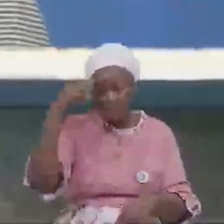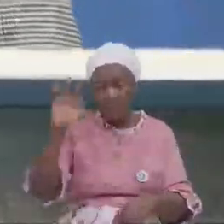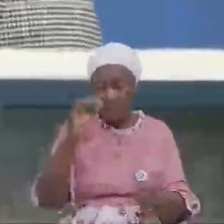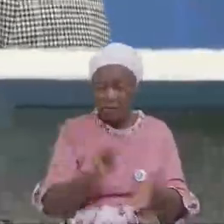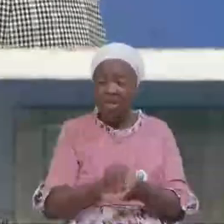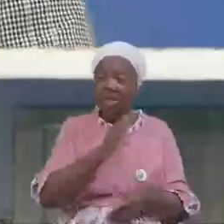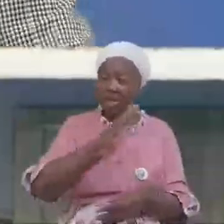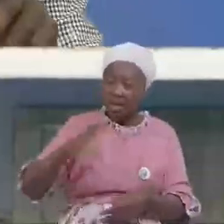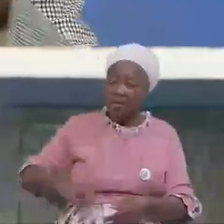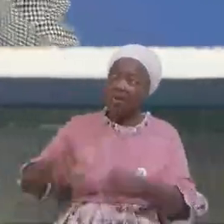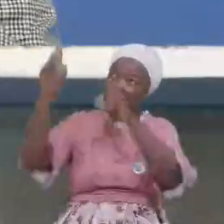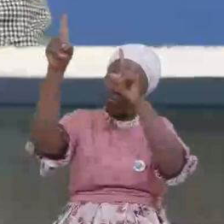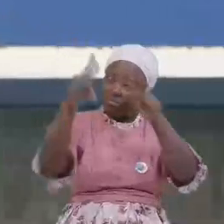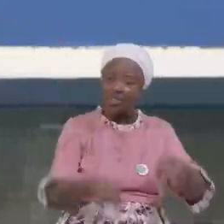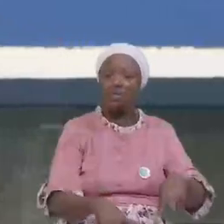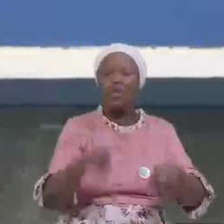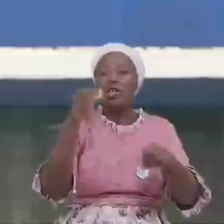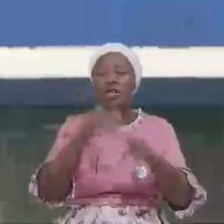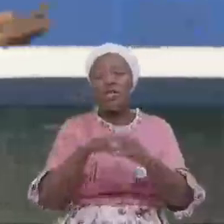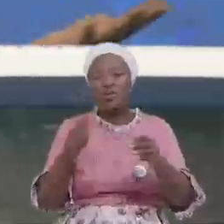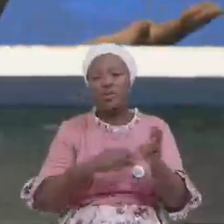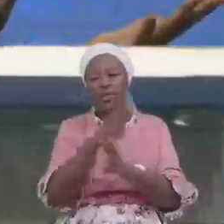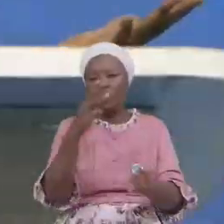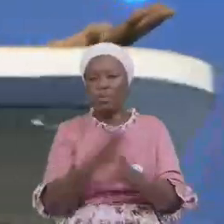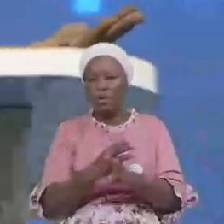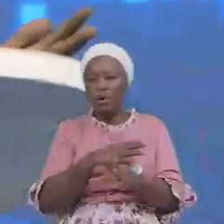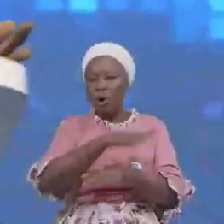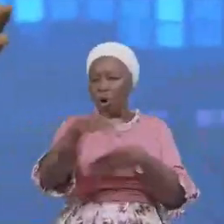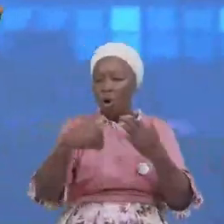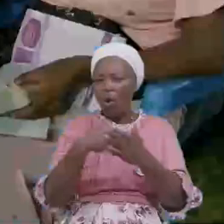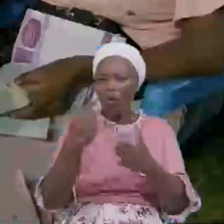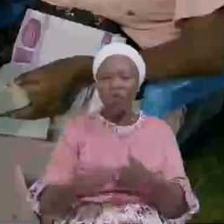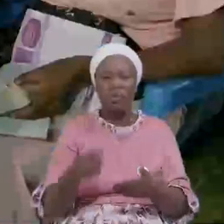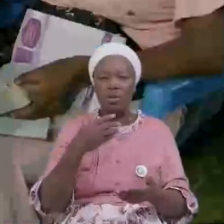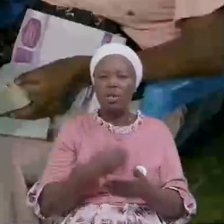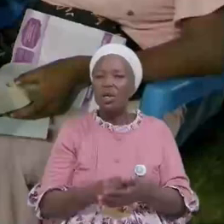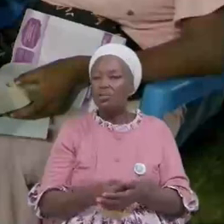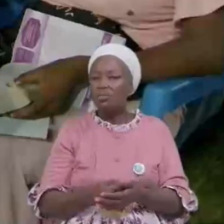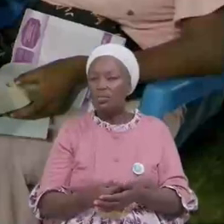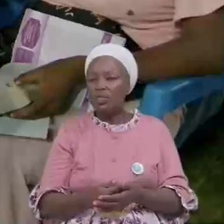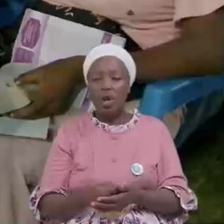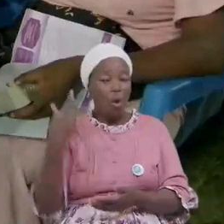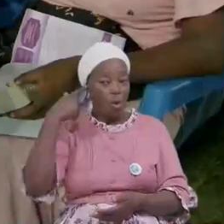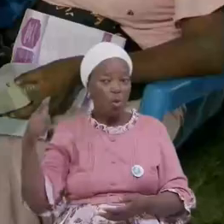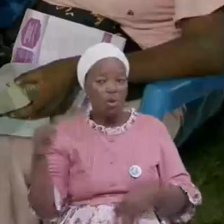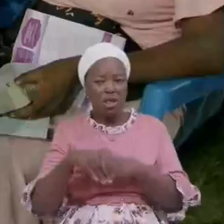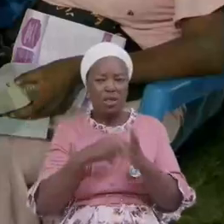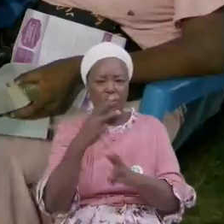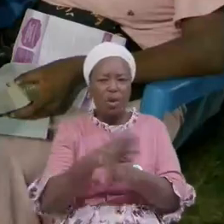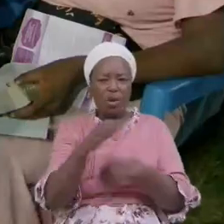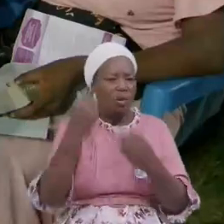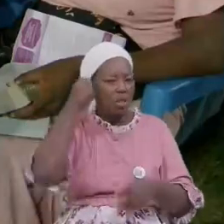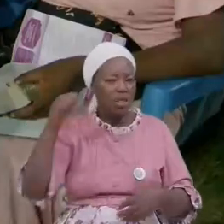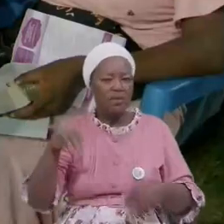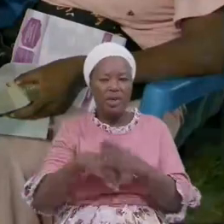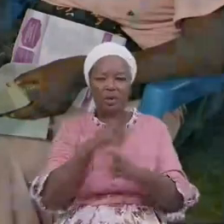cela, Christ est venu dans le monde, tout l'or du monde, tout l'argent du monde, toutes les richesses